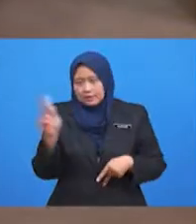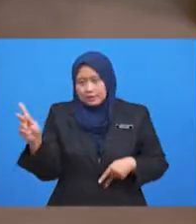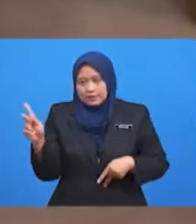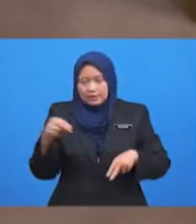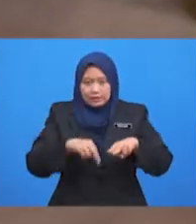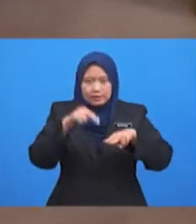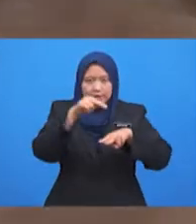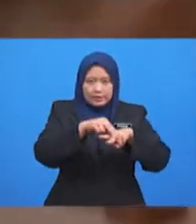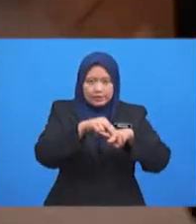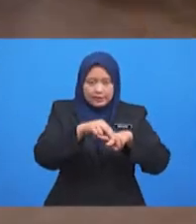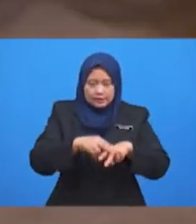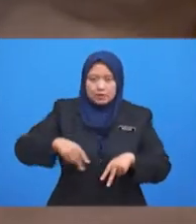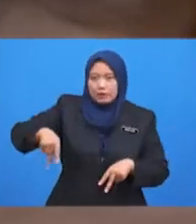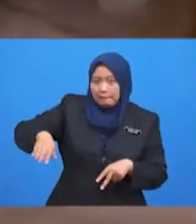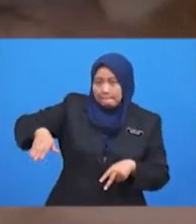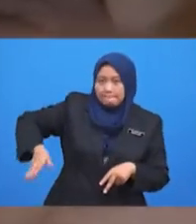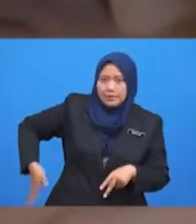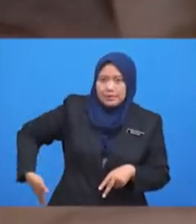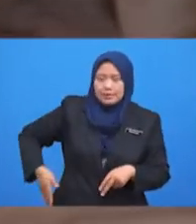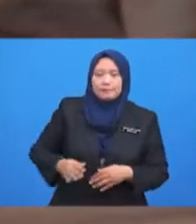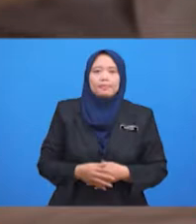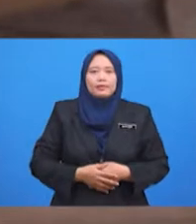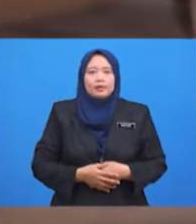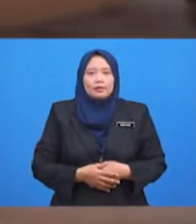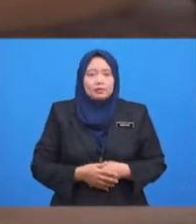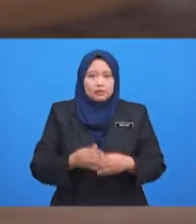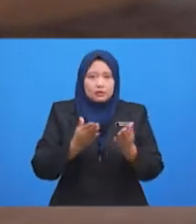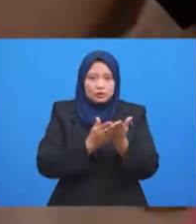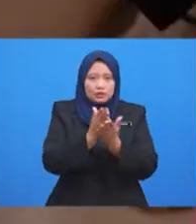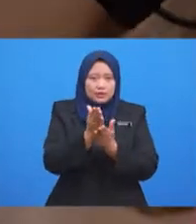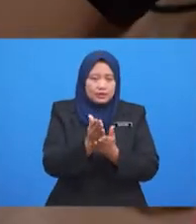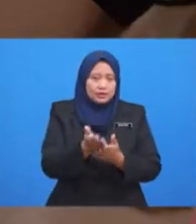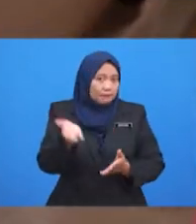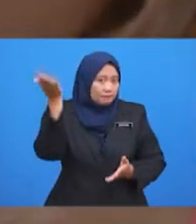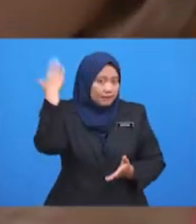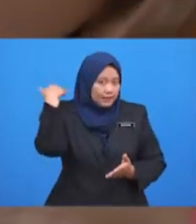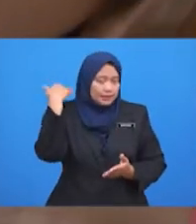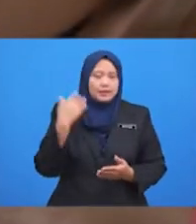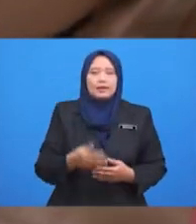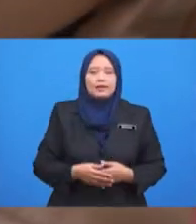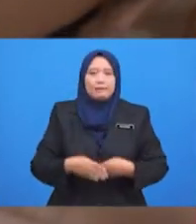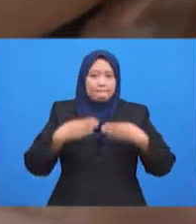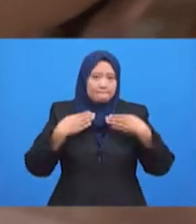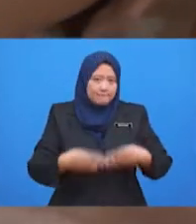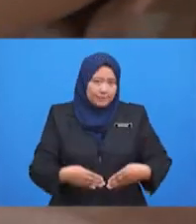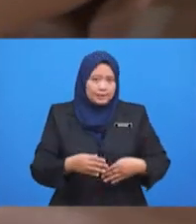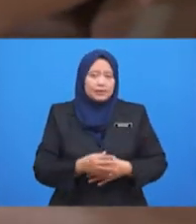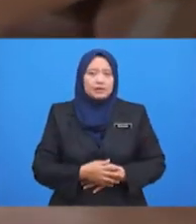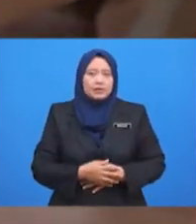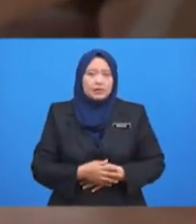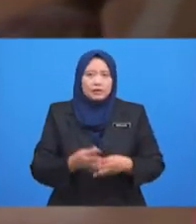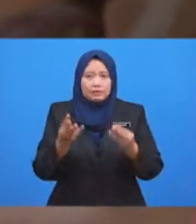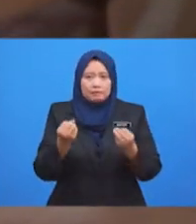Kemudian, rawatan akan dibuat di bahagian belakang badan. Seterusnya, minta pelanggan